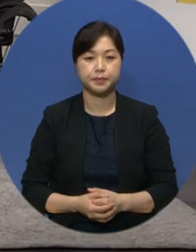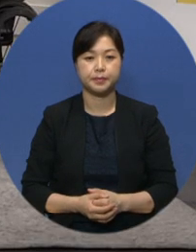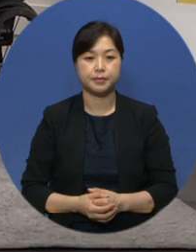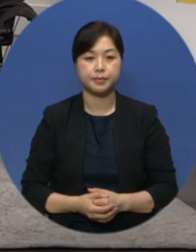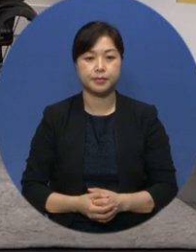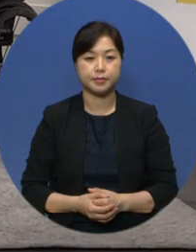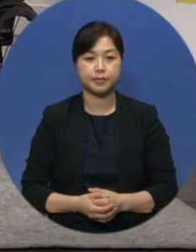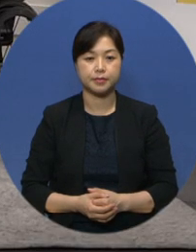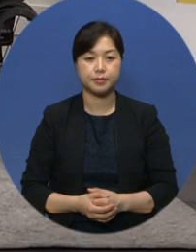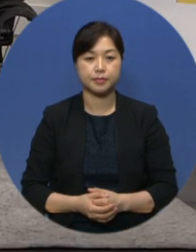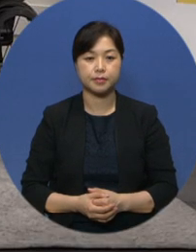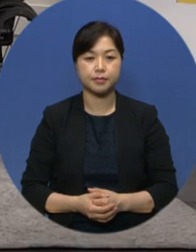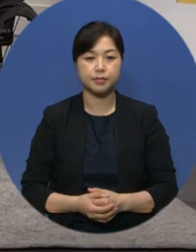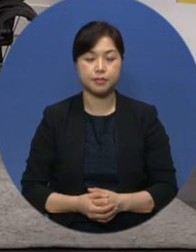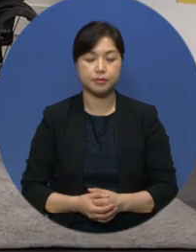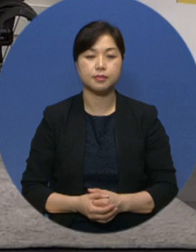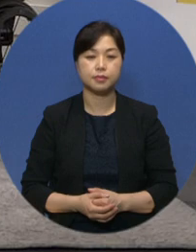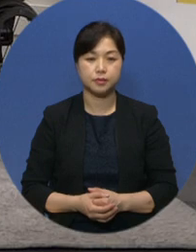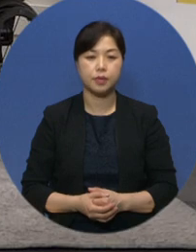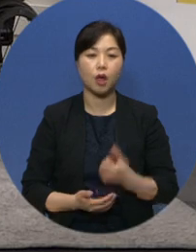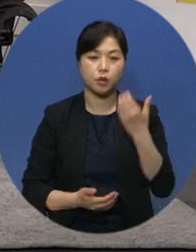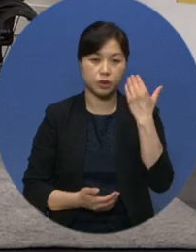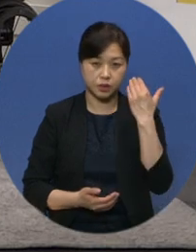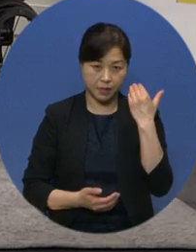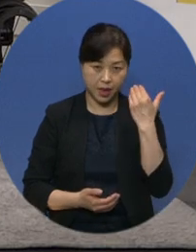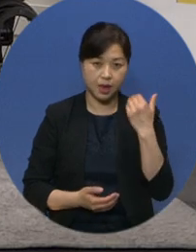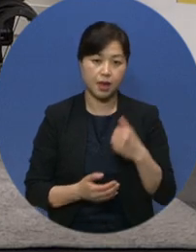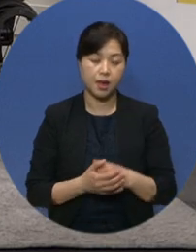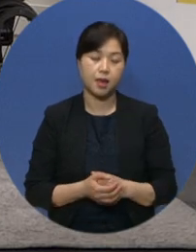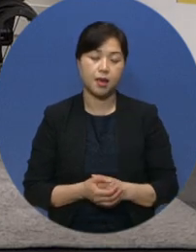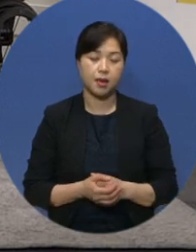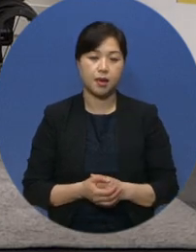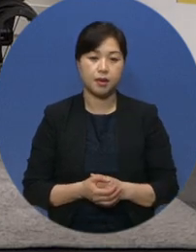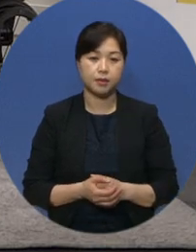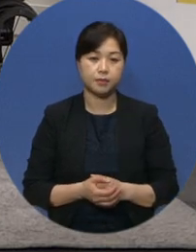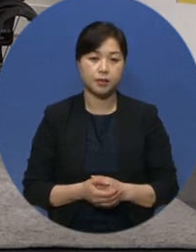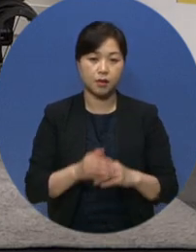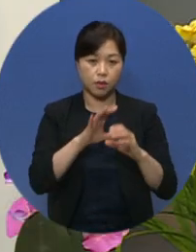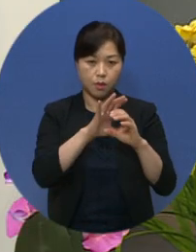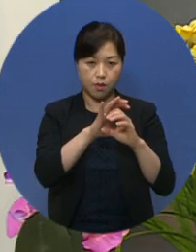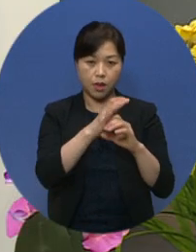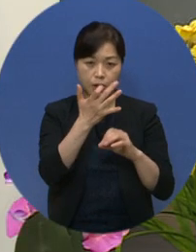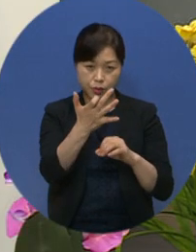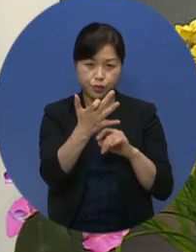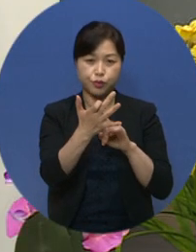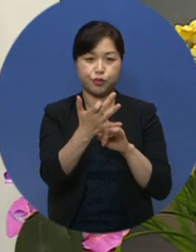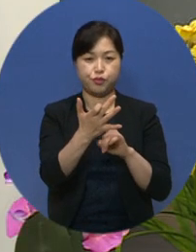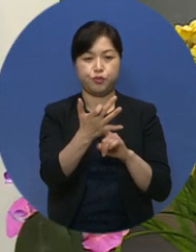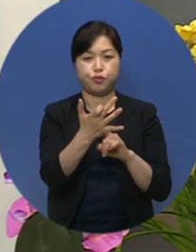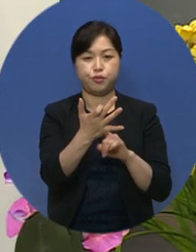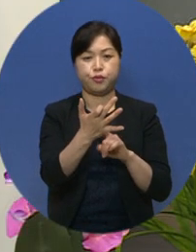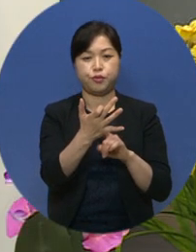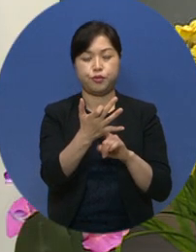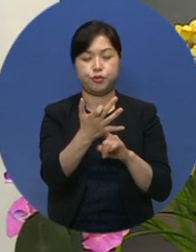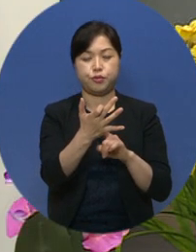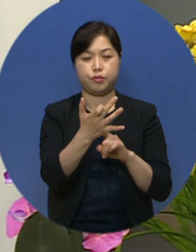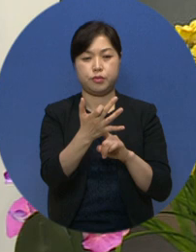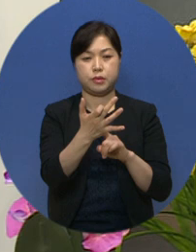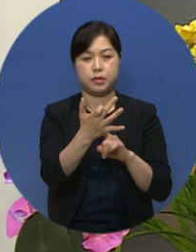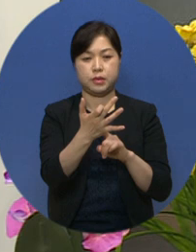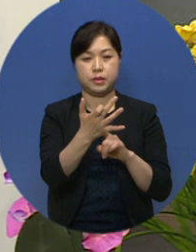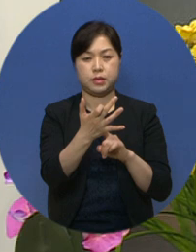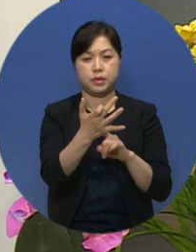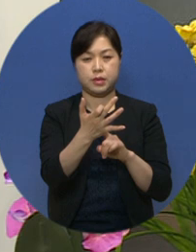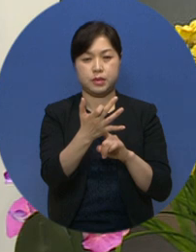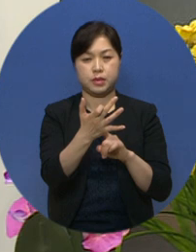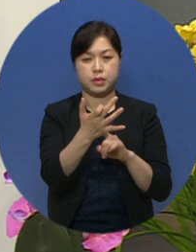4 예 요즘에 머리 에서도 말씀드렸습니다만 이 코로나 이루 사태가 그 잠정